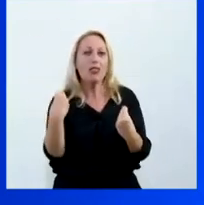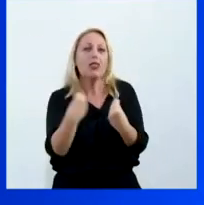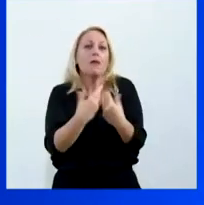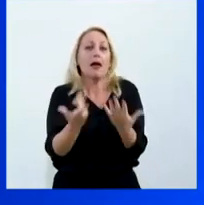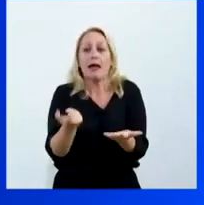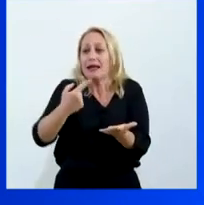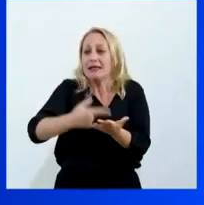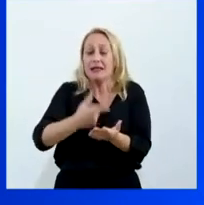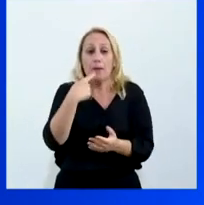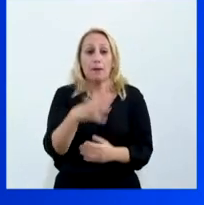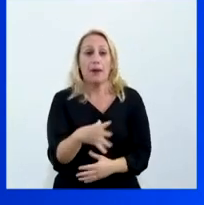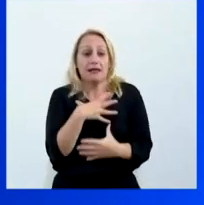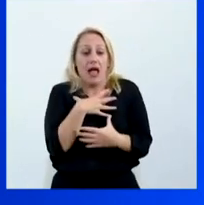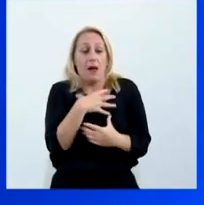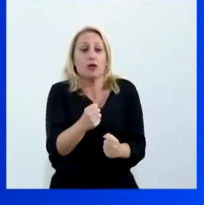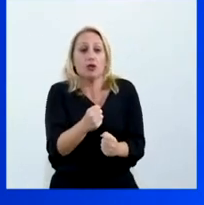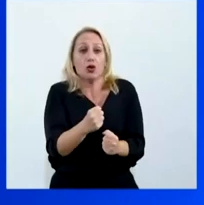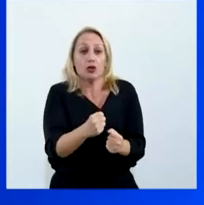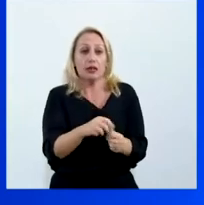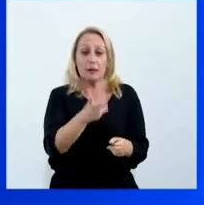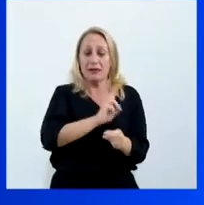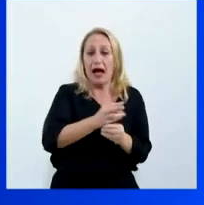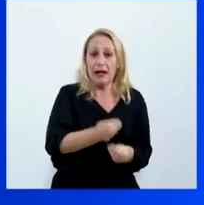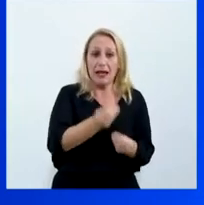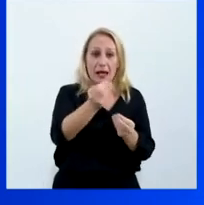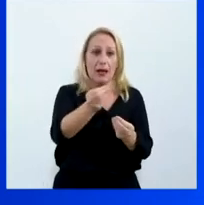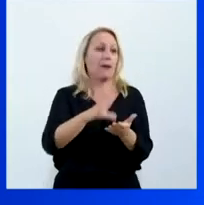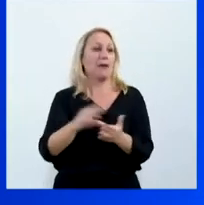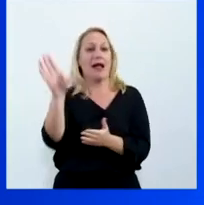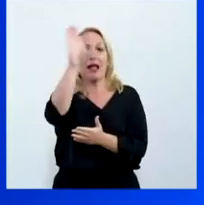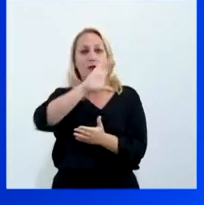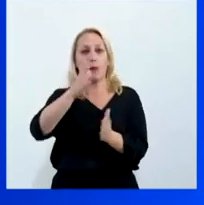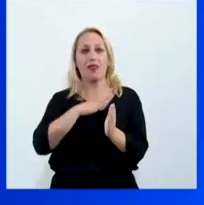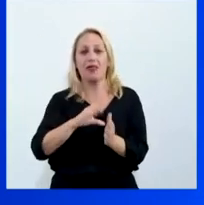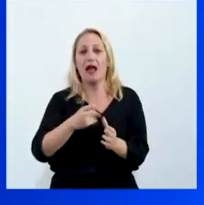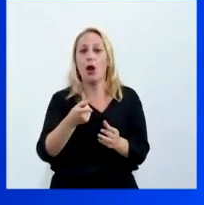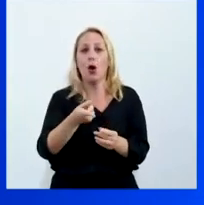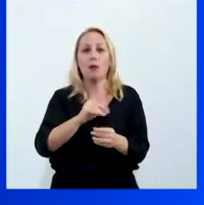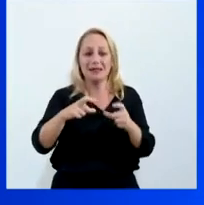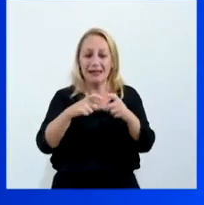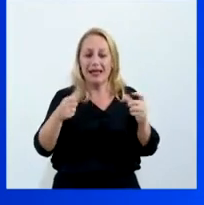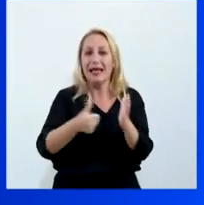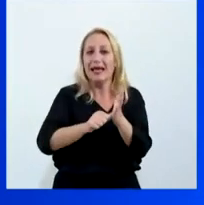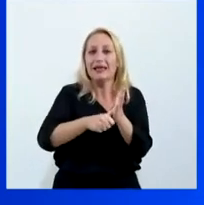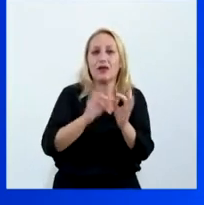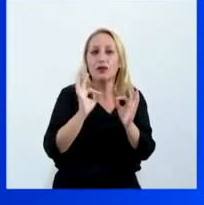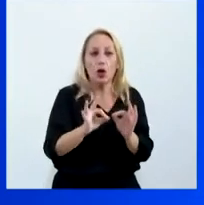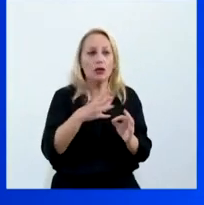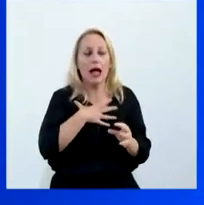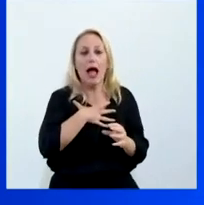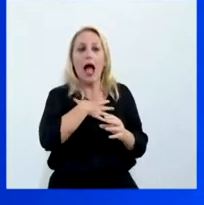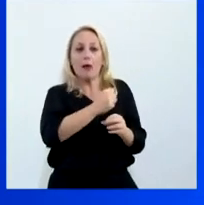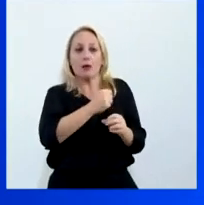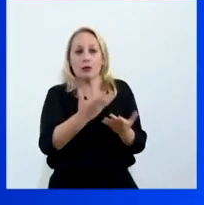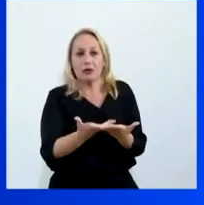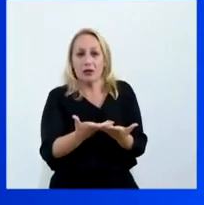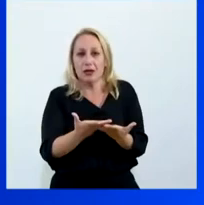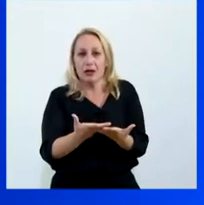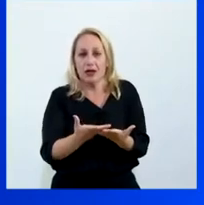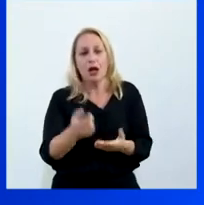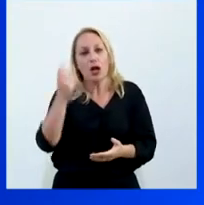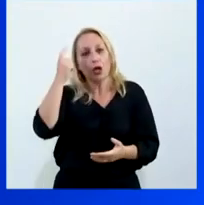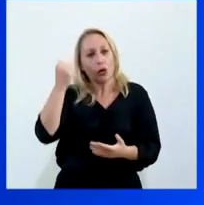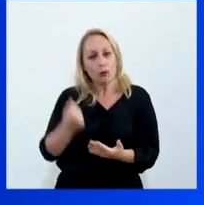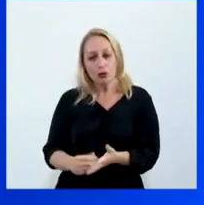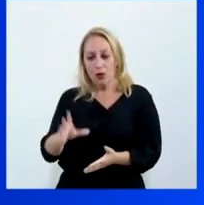ταξιδιωτικό έγγραφο όπως μας ζητάει η Ευρώπη να έχουμε. Κατά συνέπεια, νομίζω ότι οι ίδιοι οι πολίτες πρέπει να αισθάνονται πιο